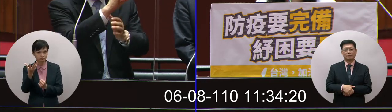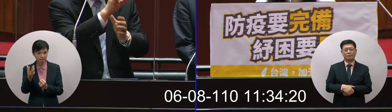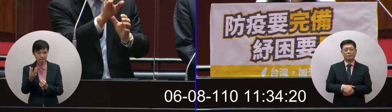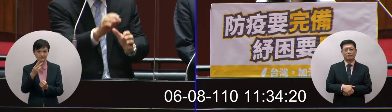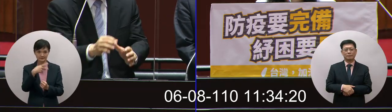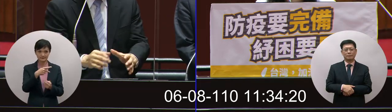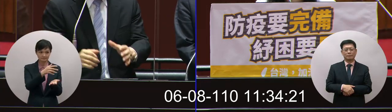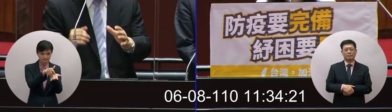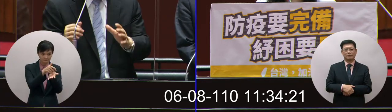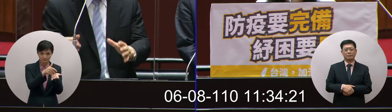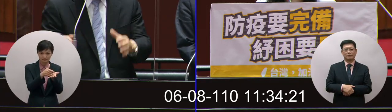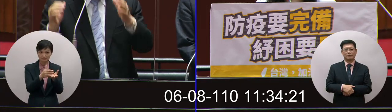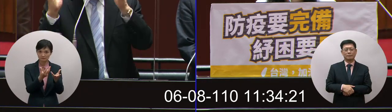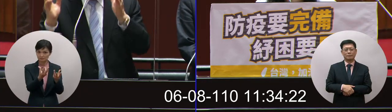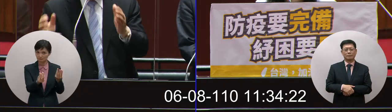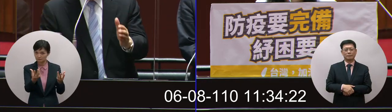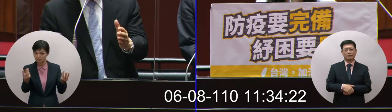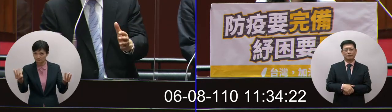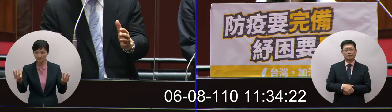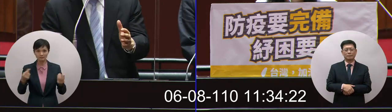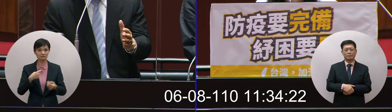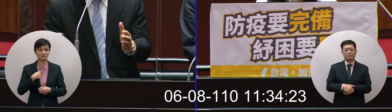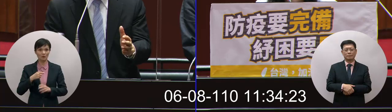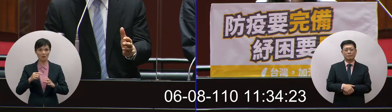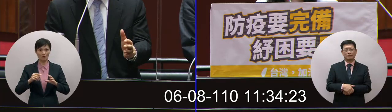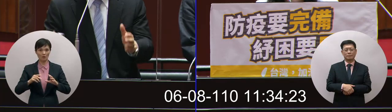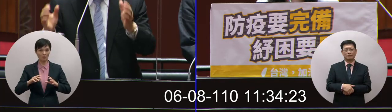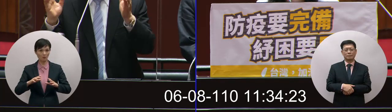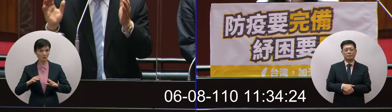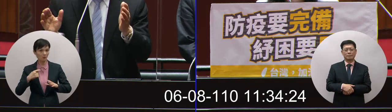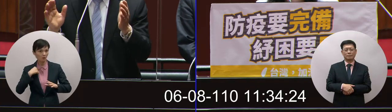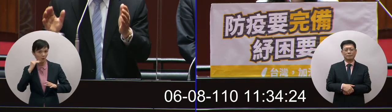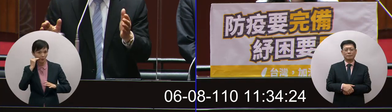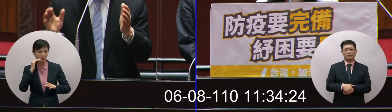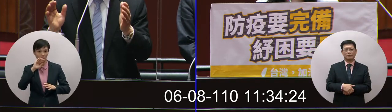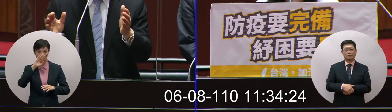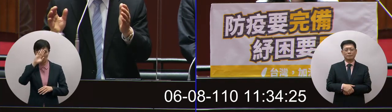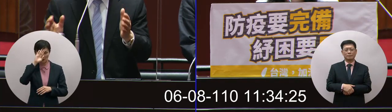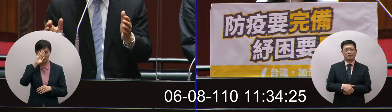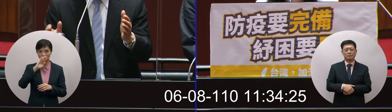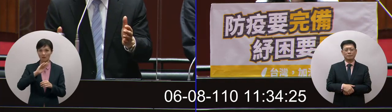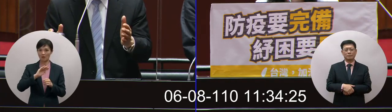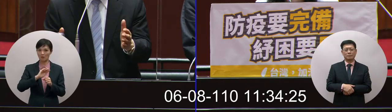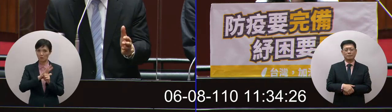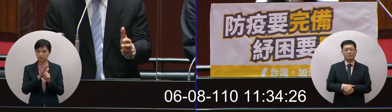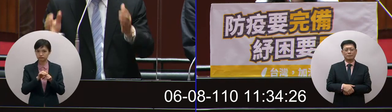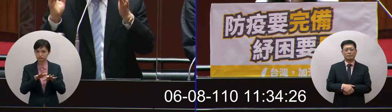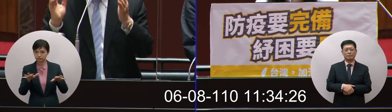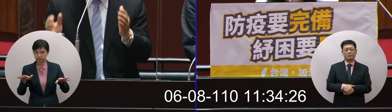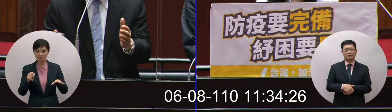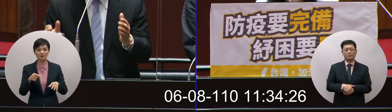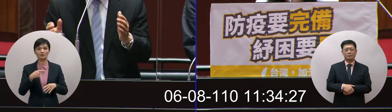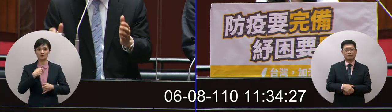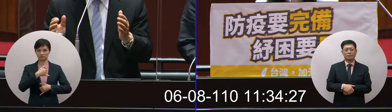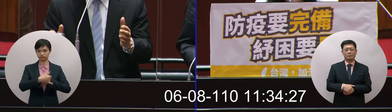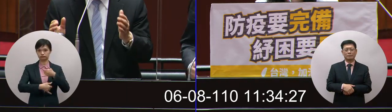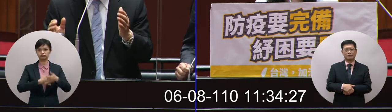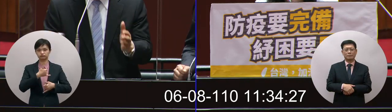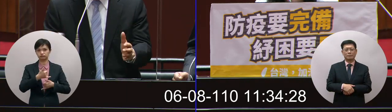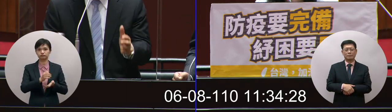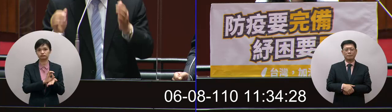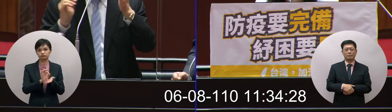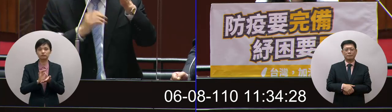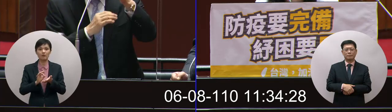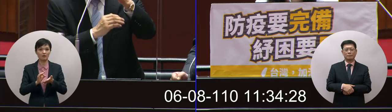那对于一个国家，纵算在疫情期间，也必须维持正常运作或正常